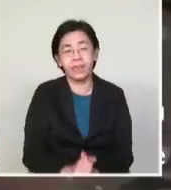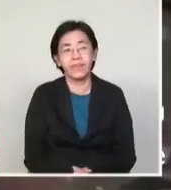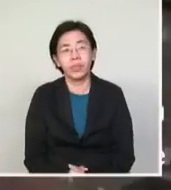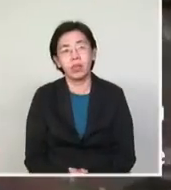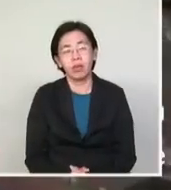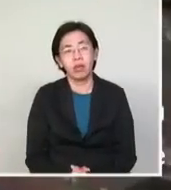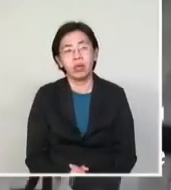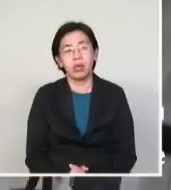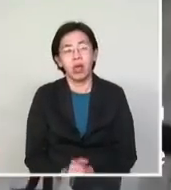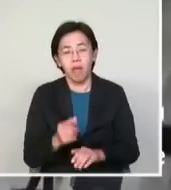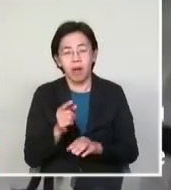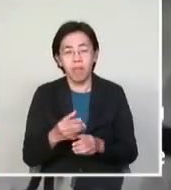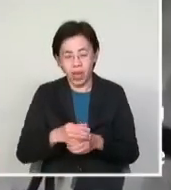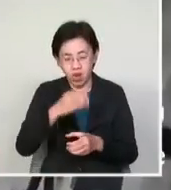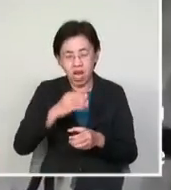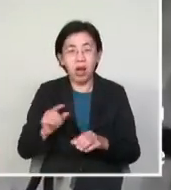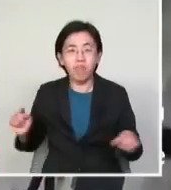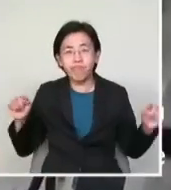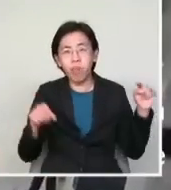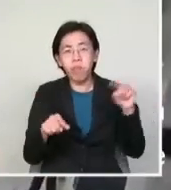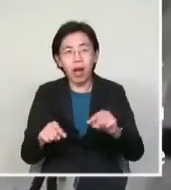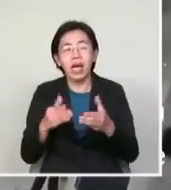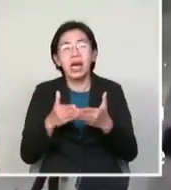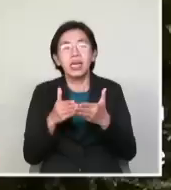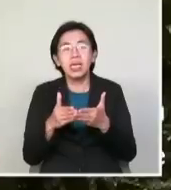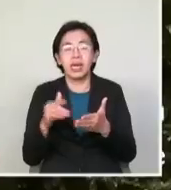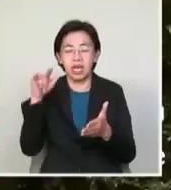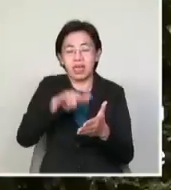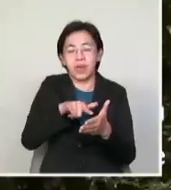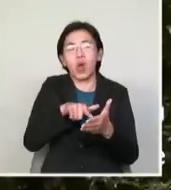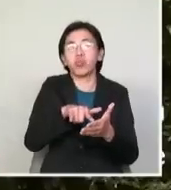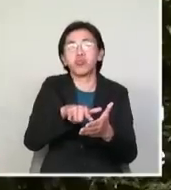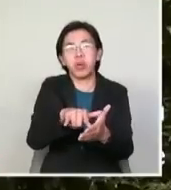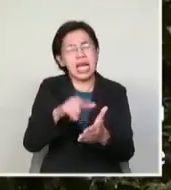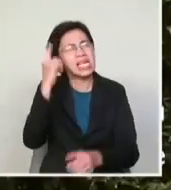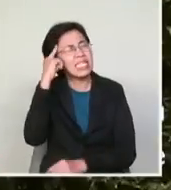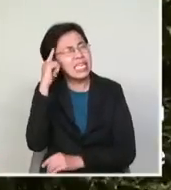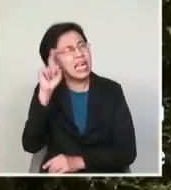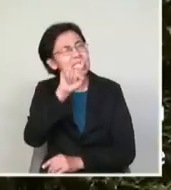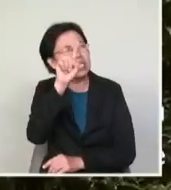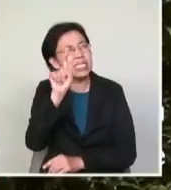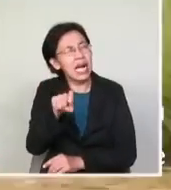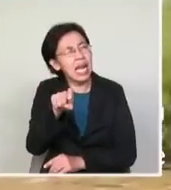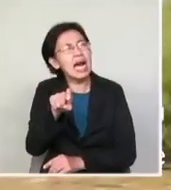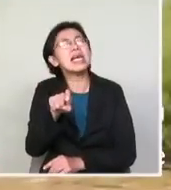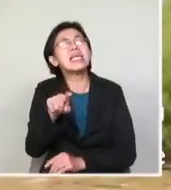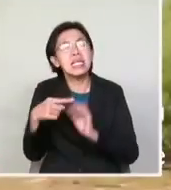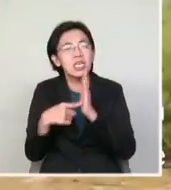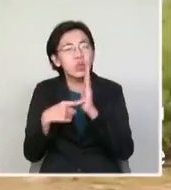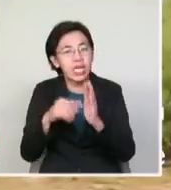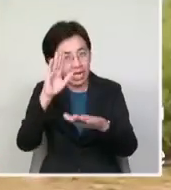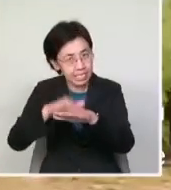นี่ยเป็นขีปนาวุธต่อต้านเรือบรรทุกเครื่องบินก็เรียกได้ว่านักวิเคราะห์เขามองแล้วค่ะมันคือการส่งสัญญ